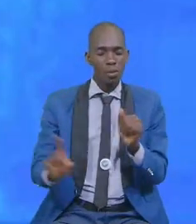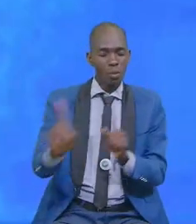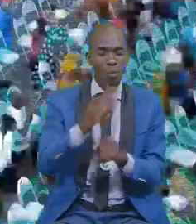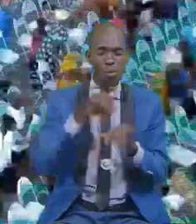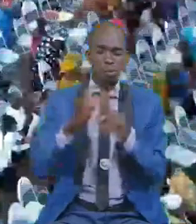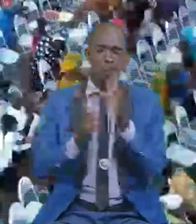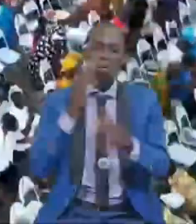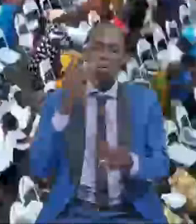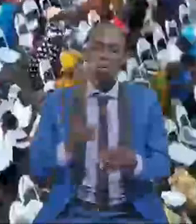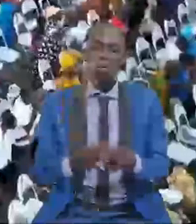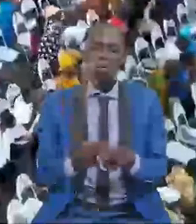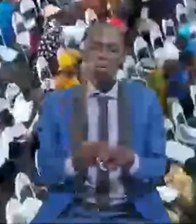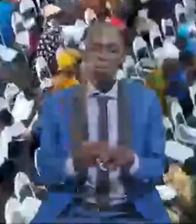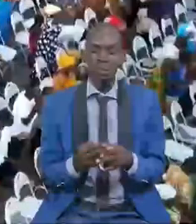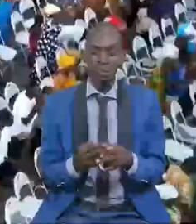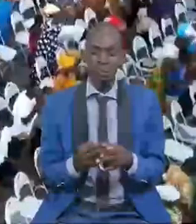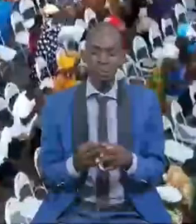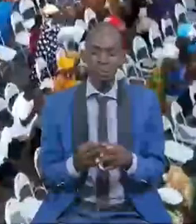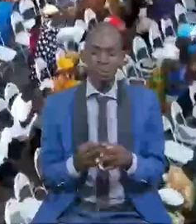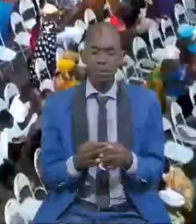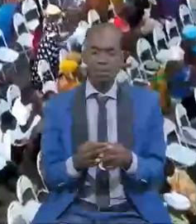de Jésus.